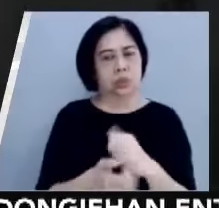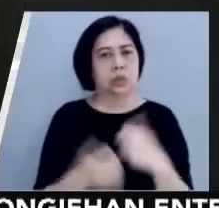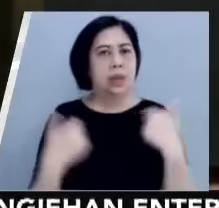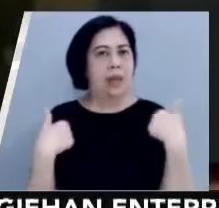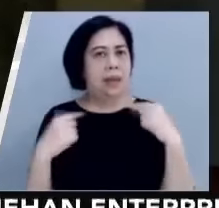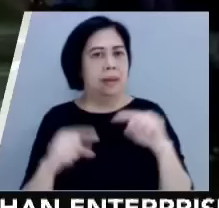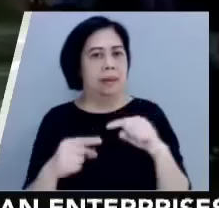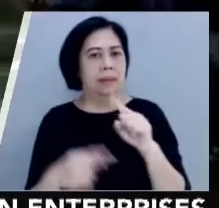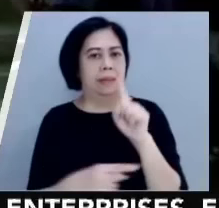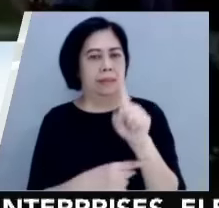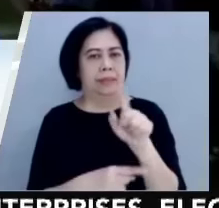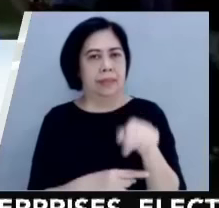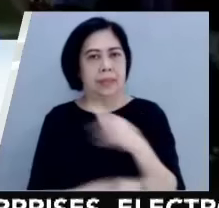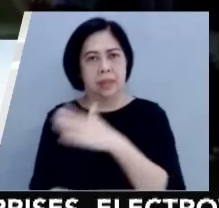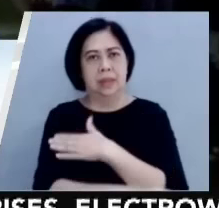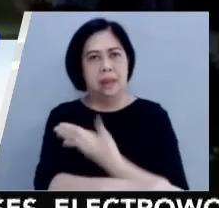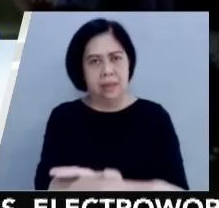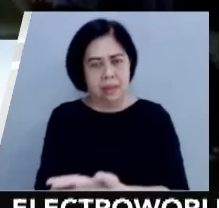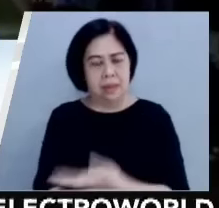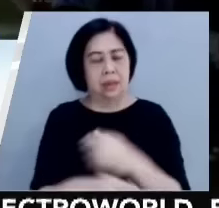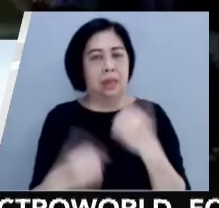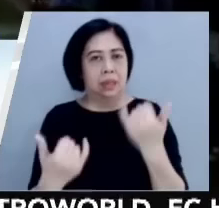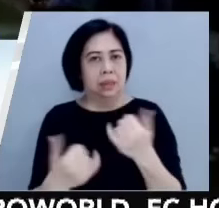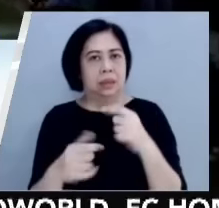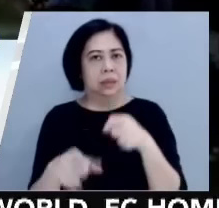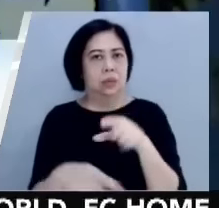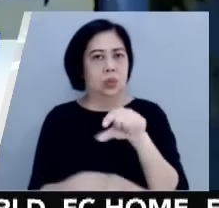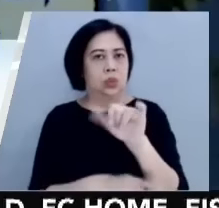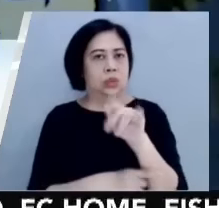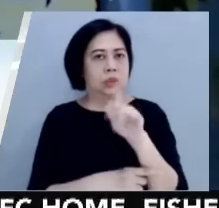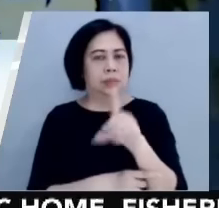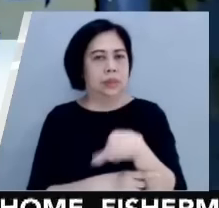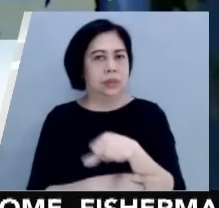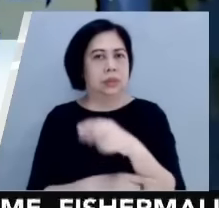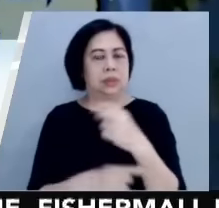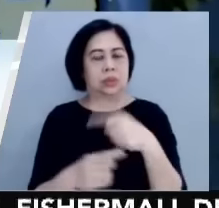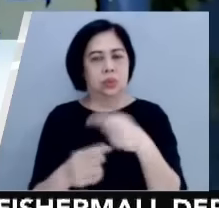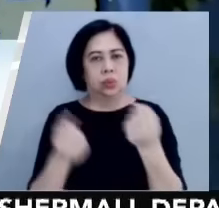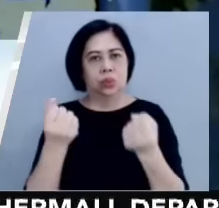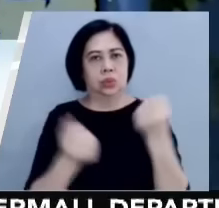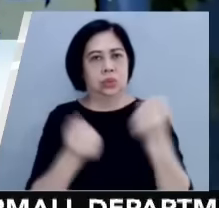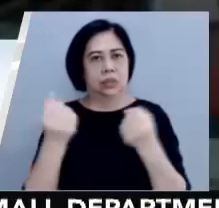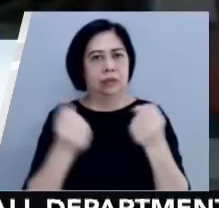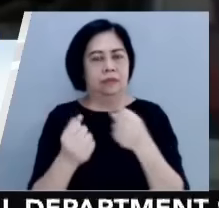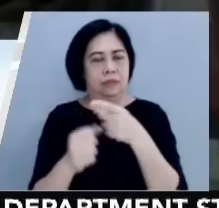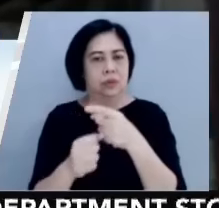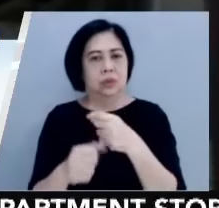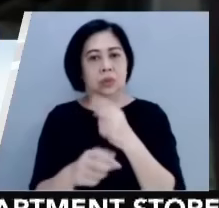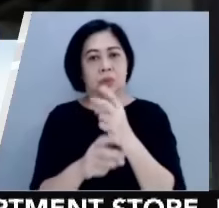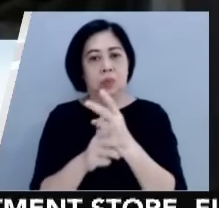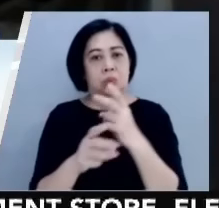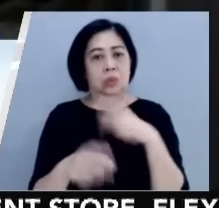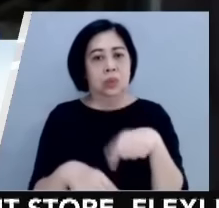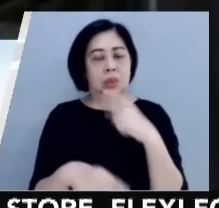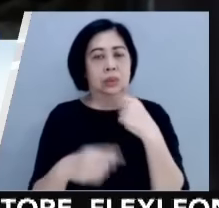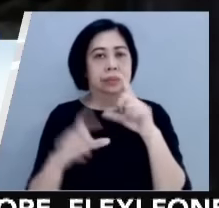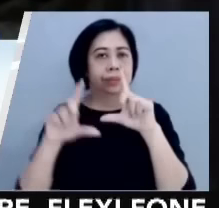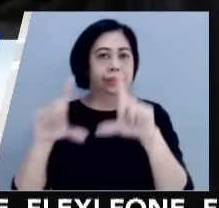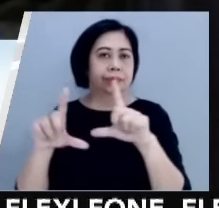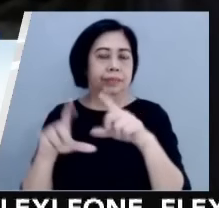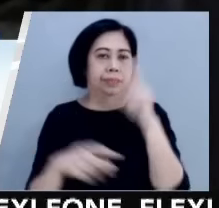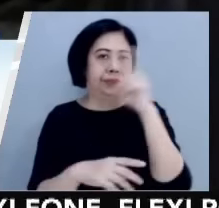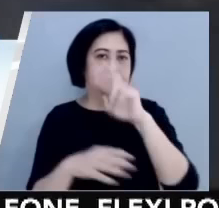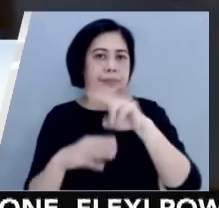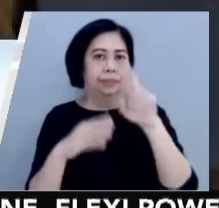sa kanya mga anak. Sa ngayon ay hawak na ng QCPD Traffic Sector 5 ang driver ng wing van na mahaharap sa reklamong reckless driving resulting